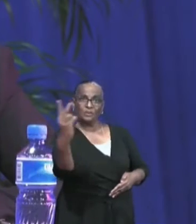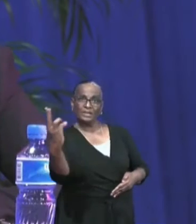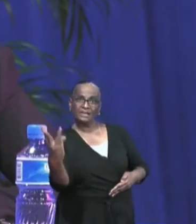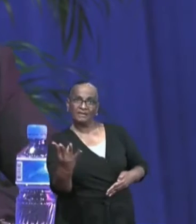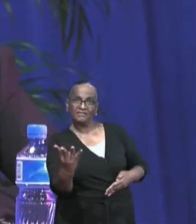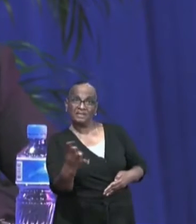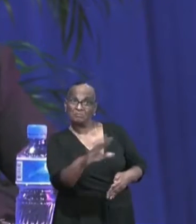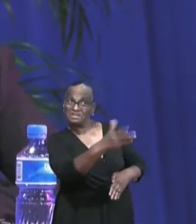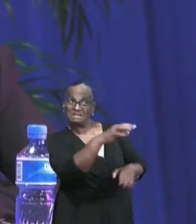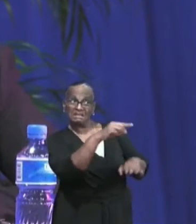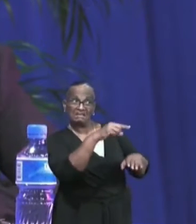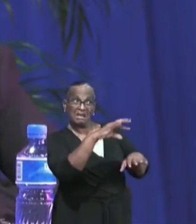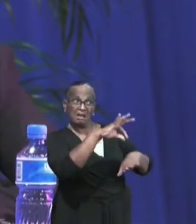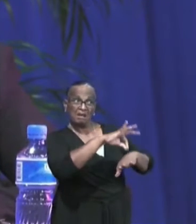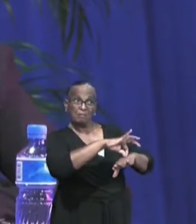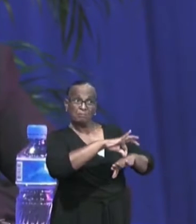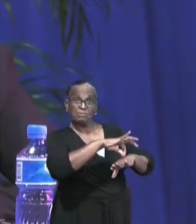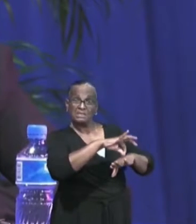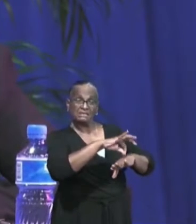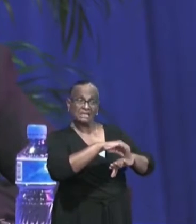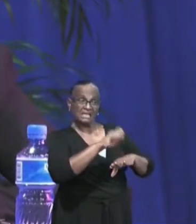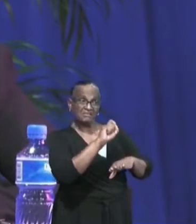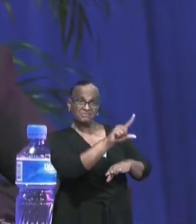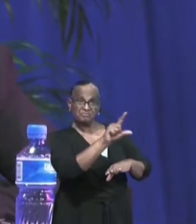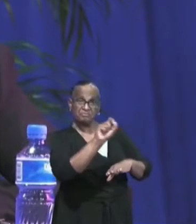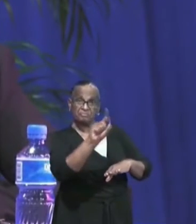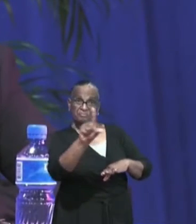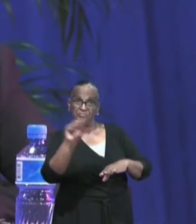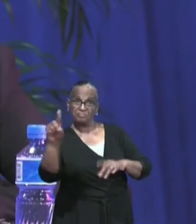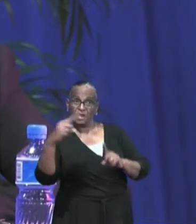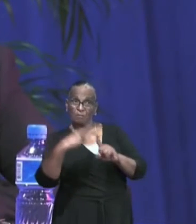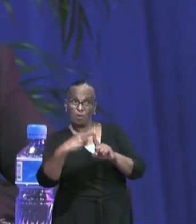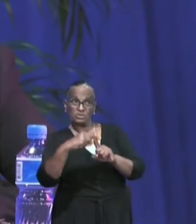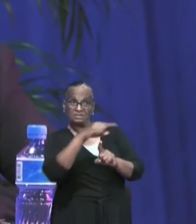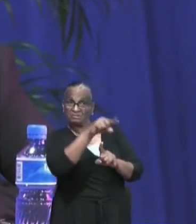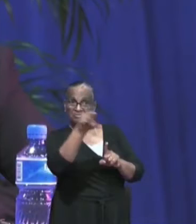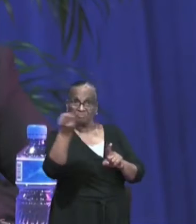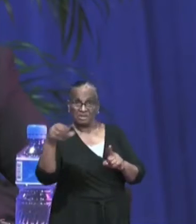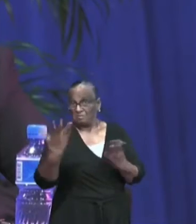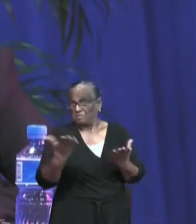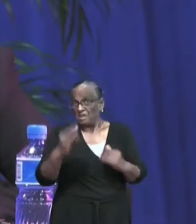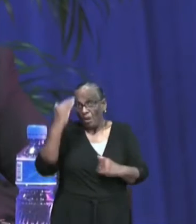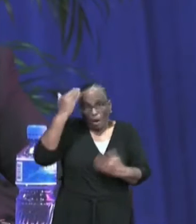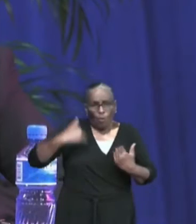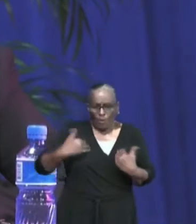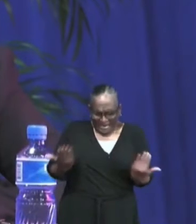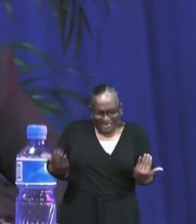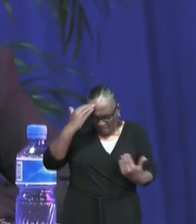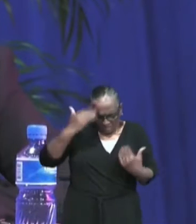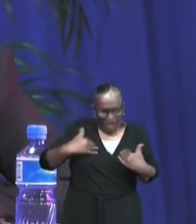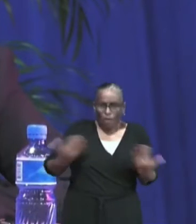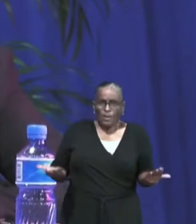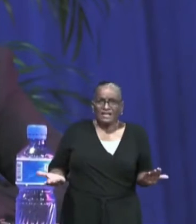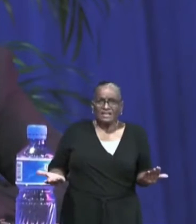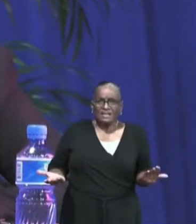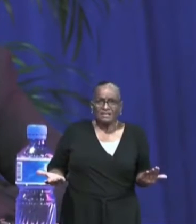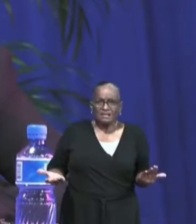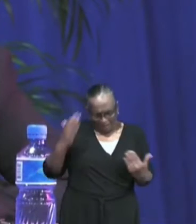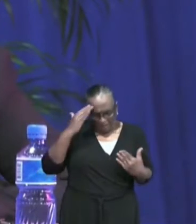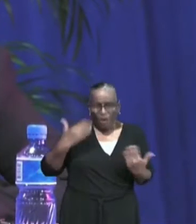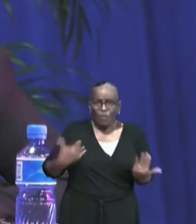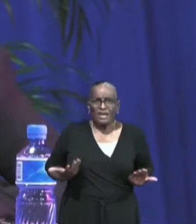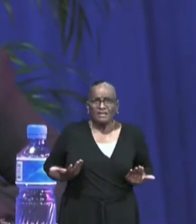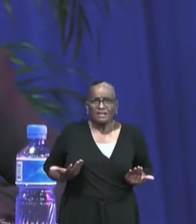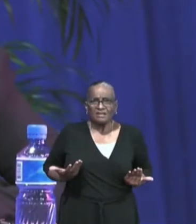zijn positief getest op COVID, of niet getest op COVID, zijn positief zonder dat we het weten. Toch hoeven we niet deze zaal te verlaten